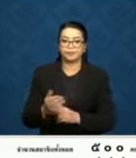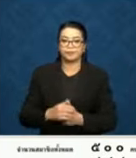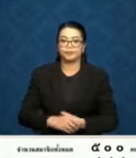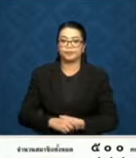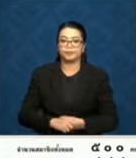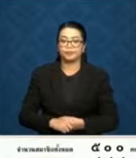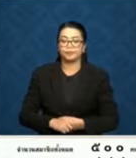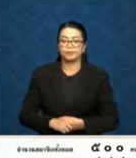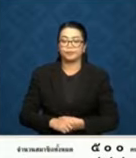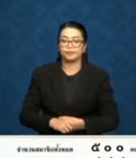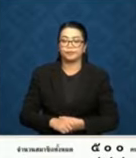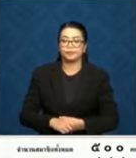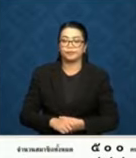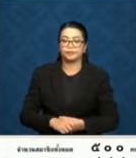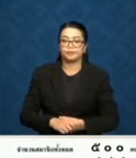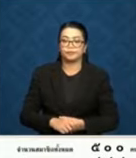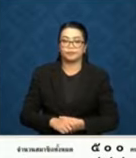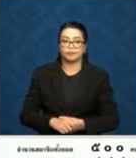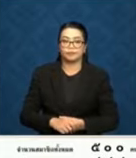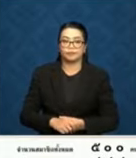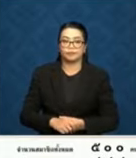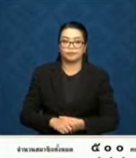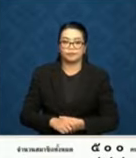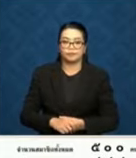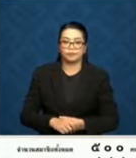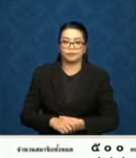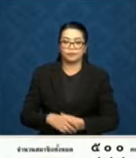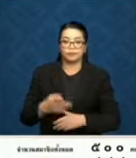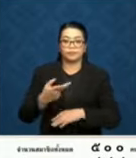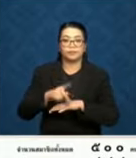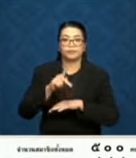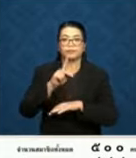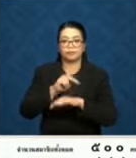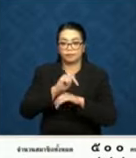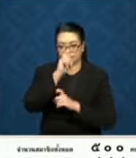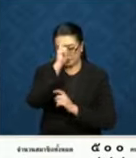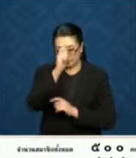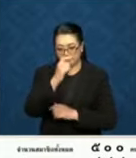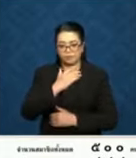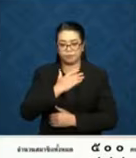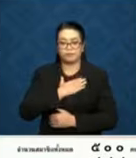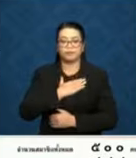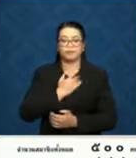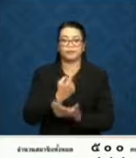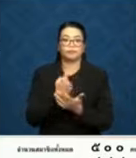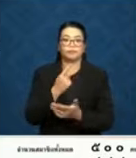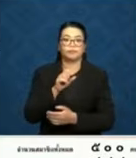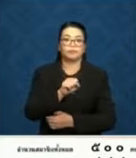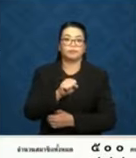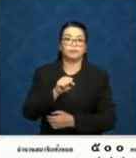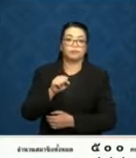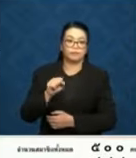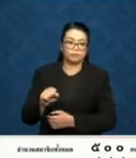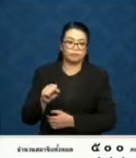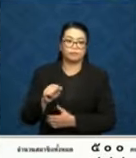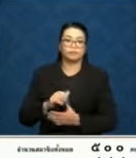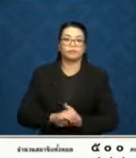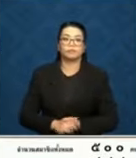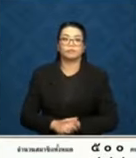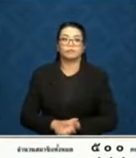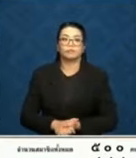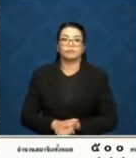บท่มาทานทกรบครับผมกอาวี ปิส ka b ki sh global, สันะ Excellenceราš ด ov r